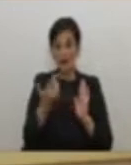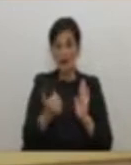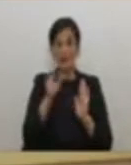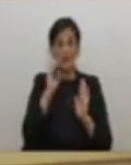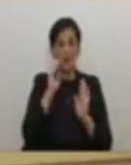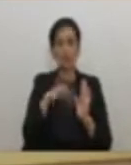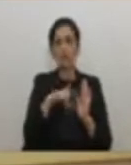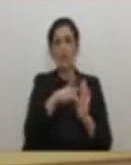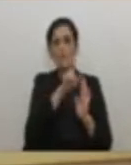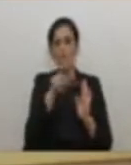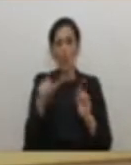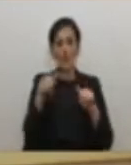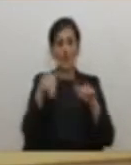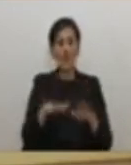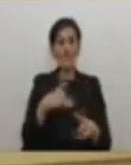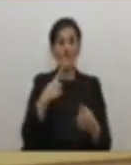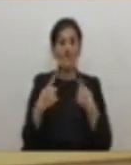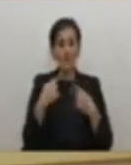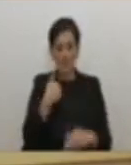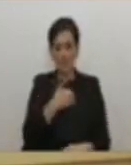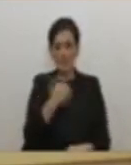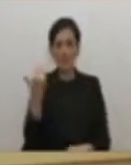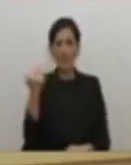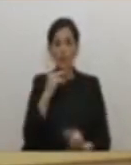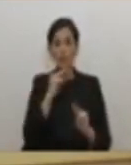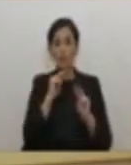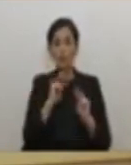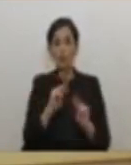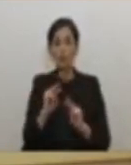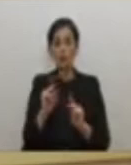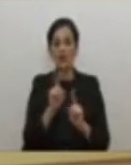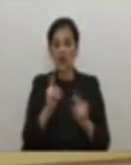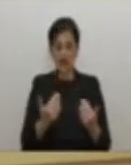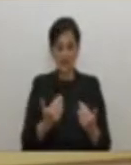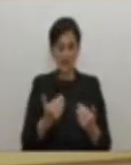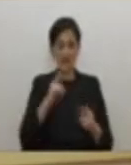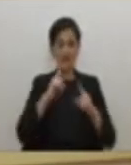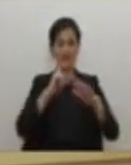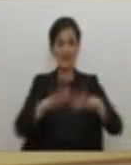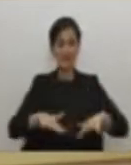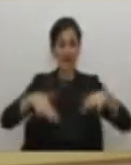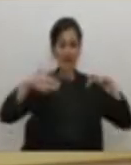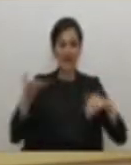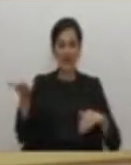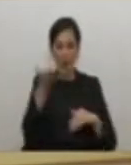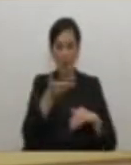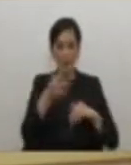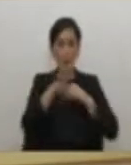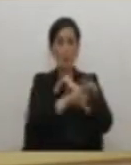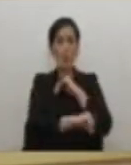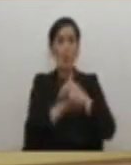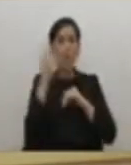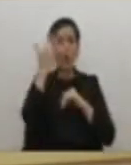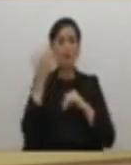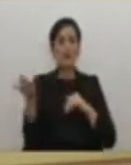როდესაც მოქალაქეების გაწყვეტლებაზე ვსაუბრობთ, მე მინდა თქვენი ყურადღება გავამახვილოთ, რა ხდება დღეს საკრებულოში. აი მაგალითად, ბოლოს რა გააკეთა